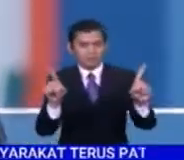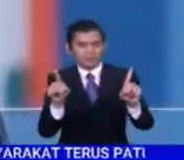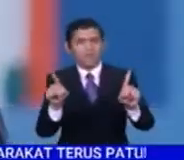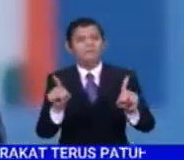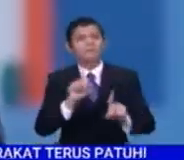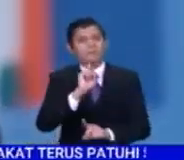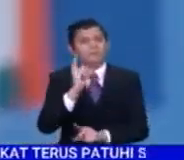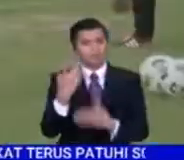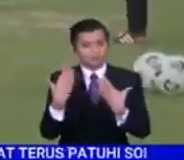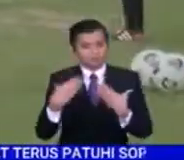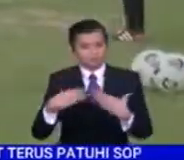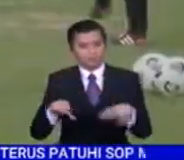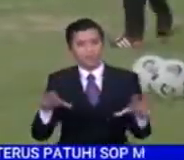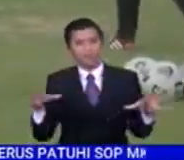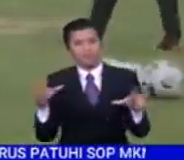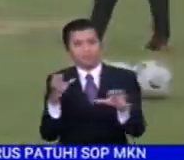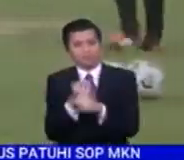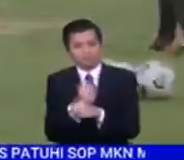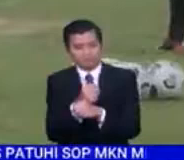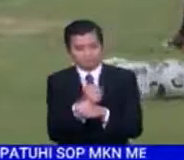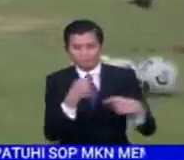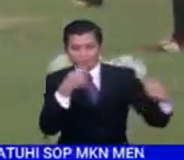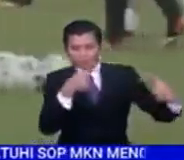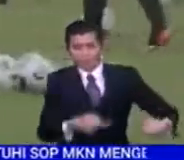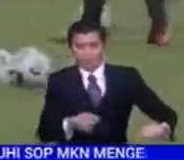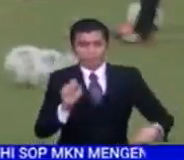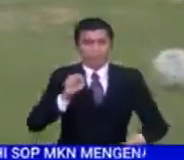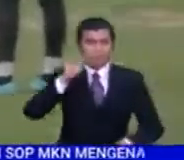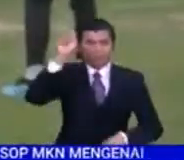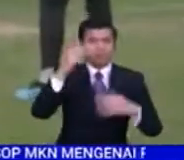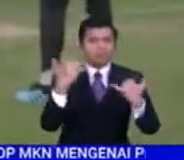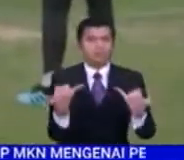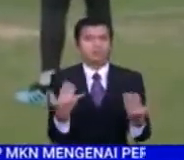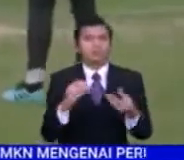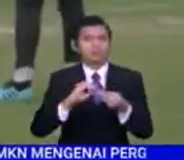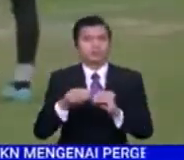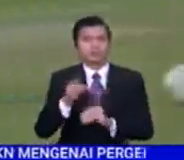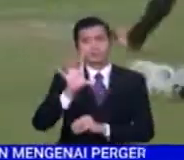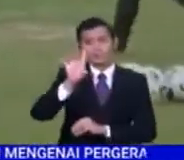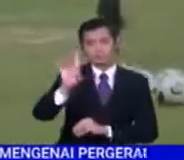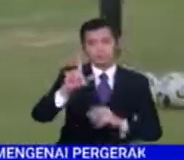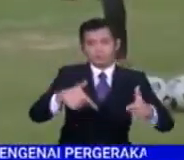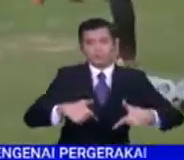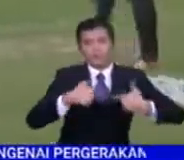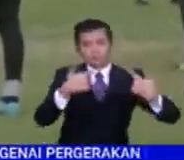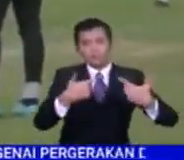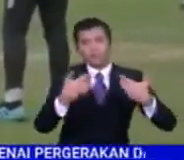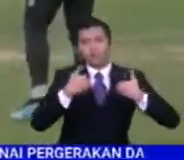dapat mengutip mata di tempat lawan. Sabah kini menduduki tangga ke-8 Liga dengan